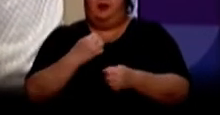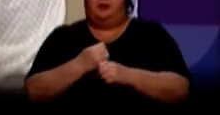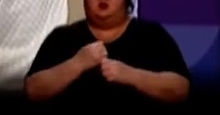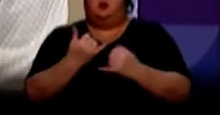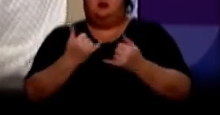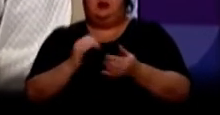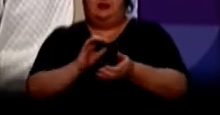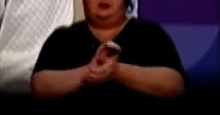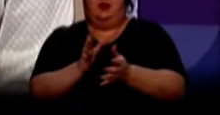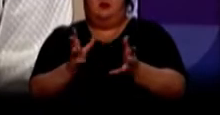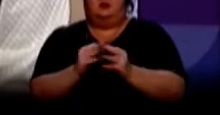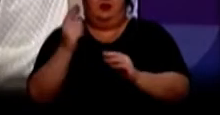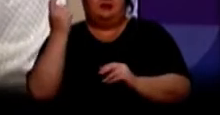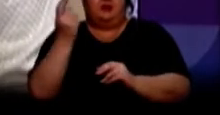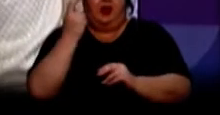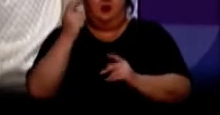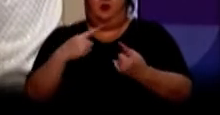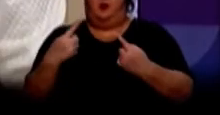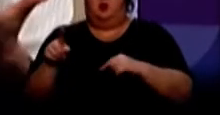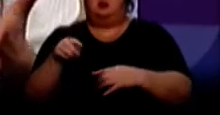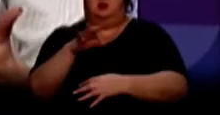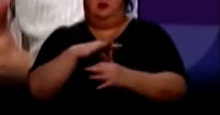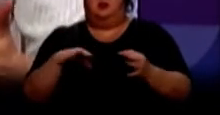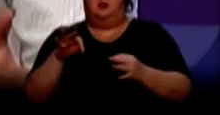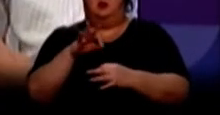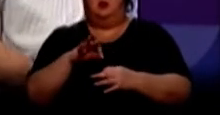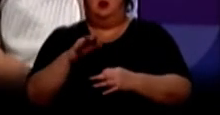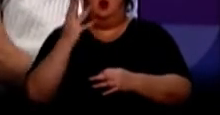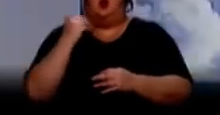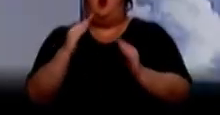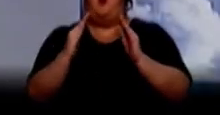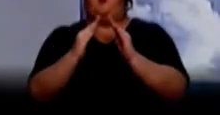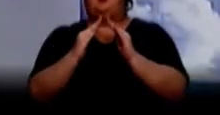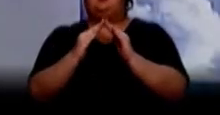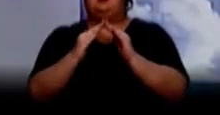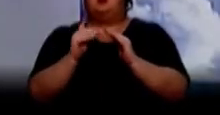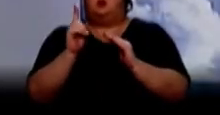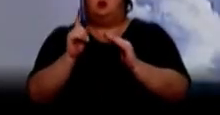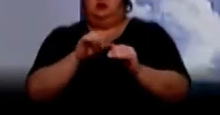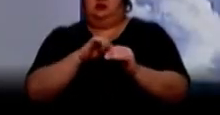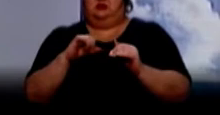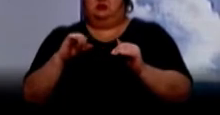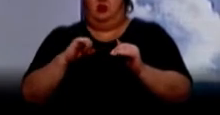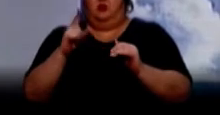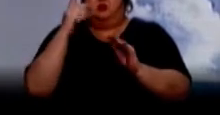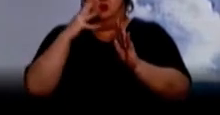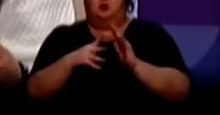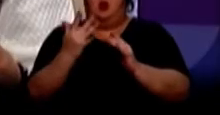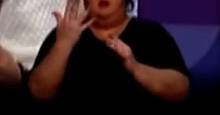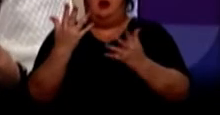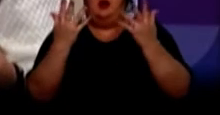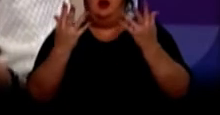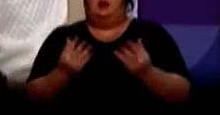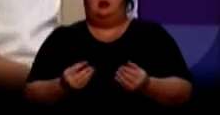тісно з Харковом по іншим проектам, але не гарний кейс, коли будинок сам регулює, вони розуміють, в який день, скільки сміття